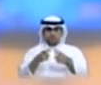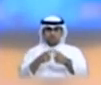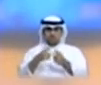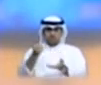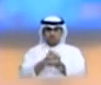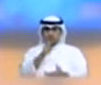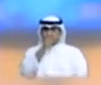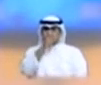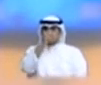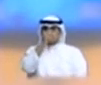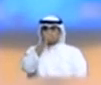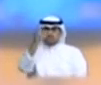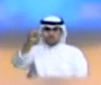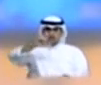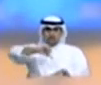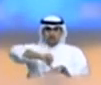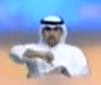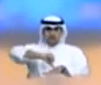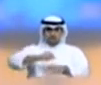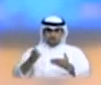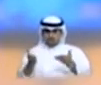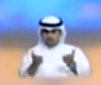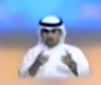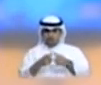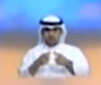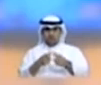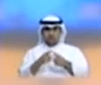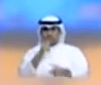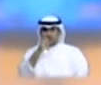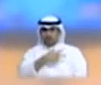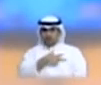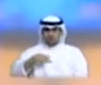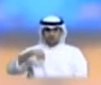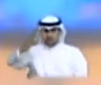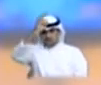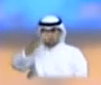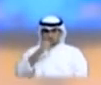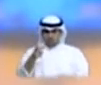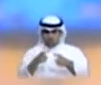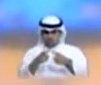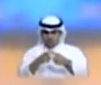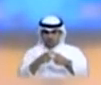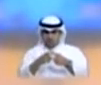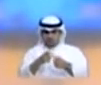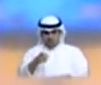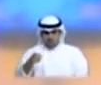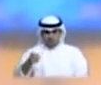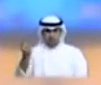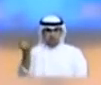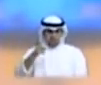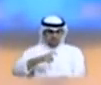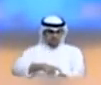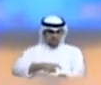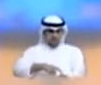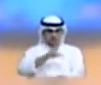العاصمة القطرية الدوحة. الخالد أكد عقب وصوله العاصمة القطرية أن هذا الاجتماع يأتي في توقيت بالغ